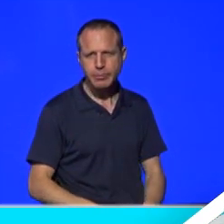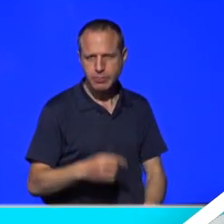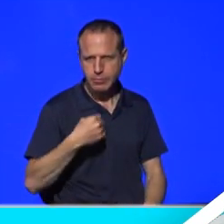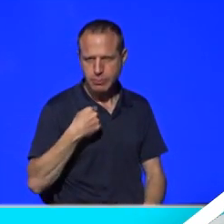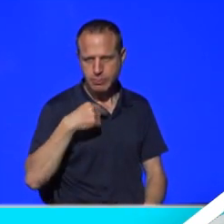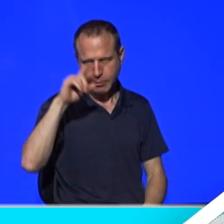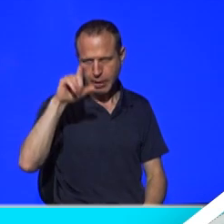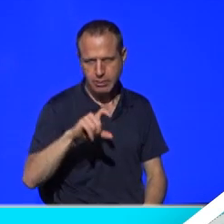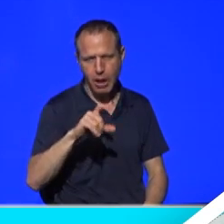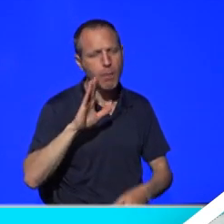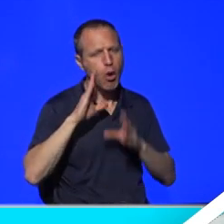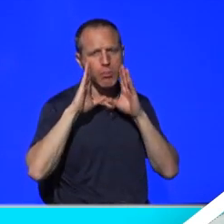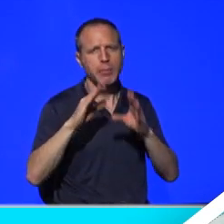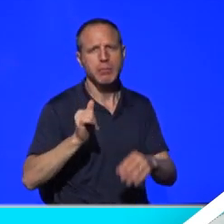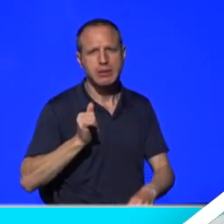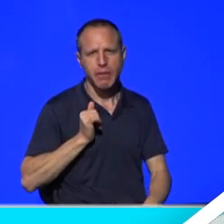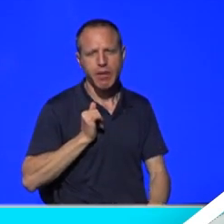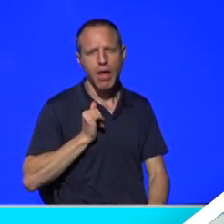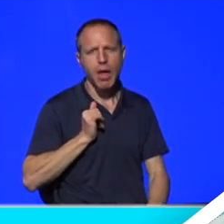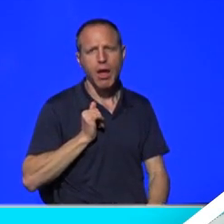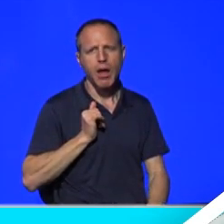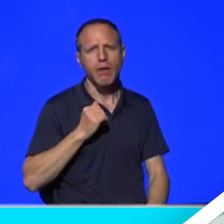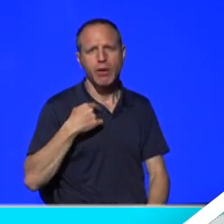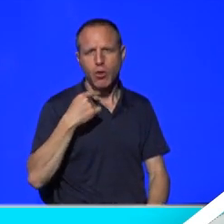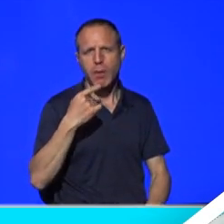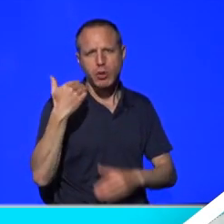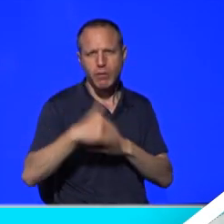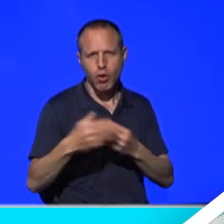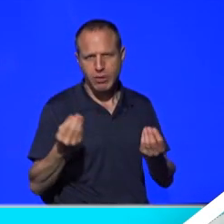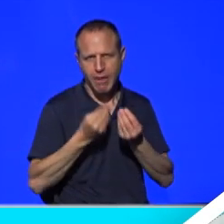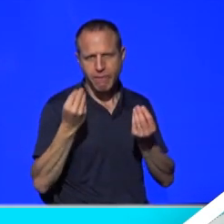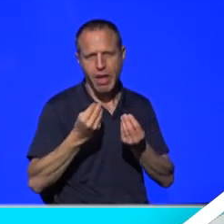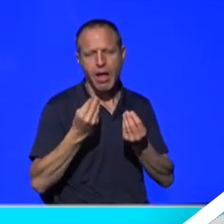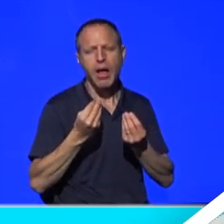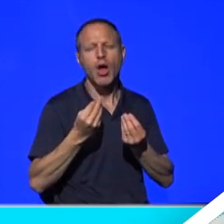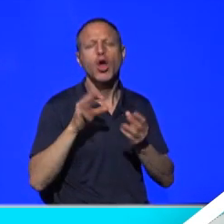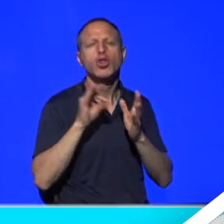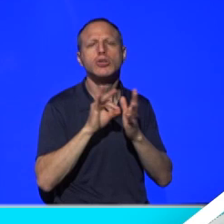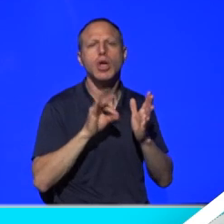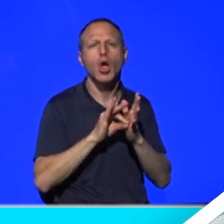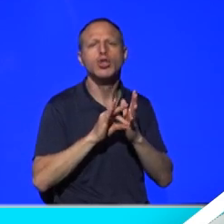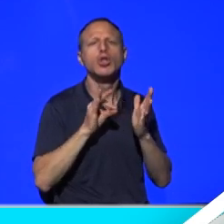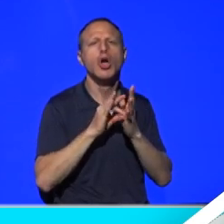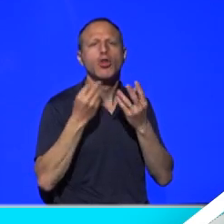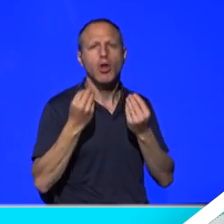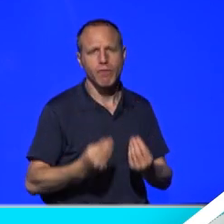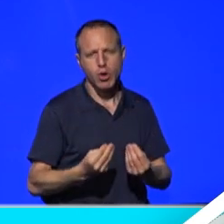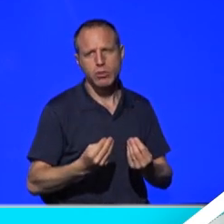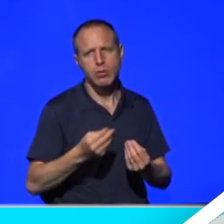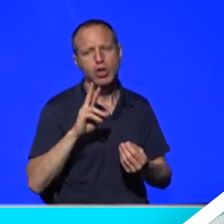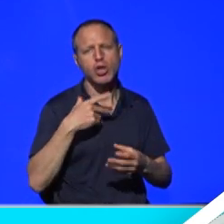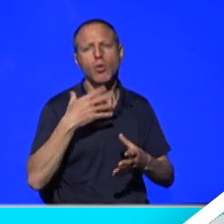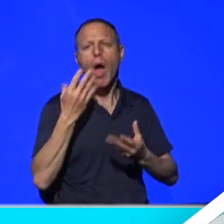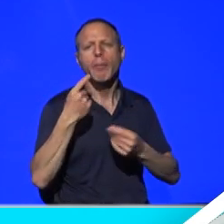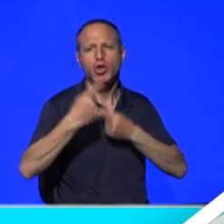ואני כאזרח מאוד מאמין בצבא, ואני אומר שבסופו של דבר גם התוצאות הן תוצאות טובות. יש לנו פה הרבה